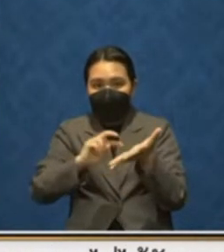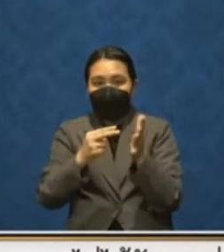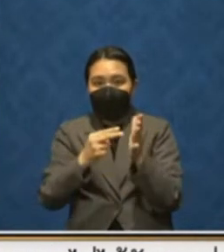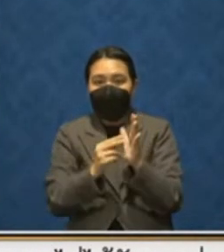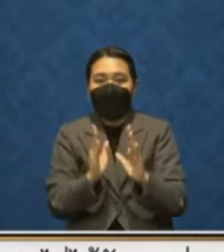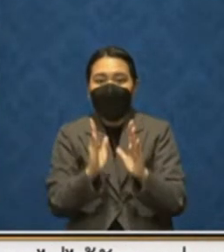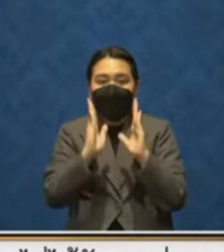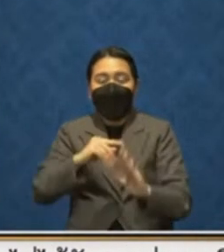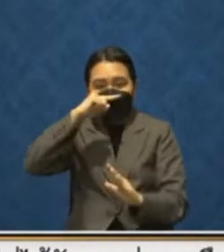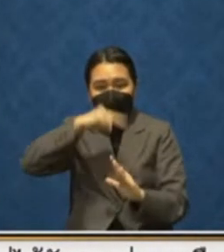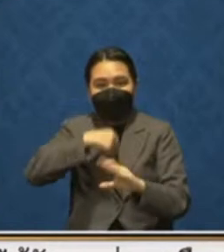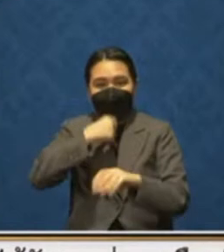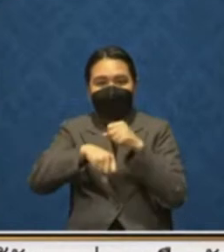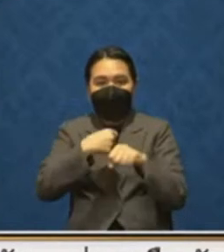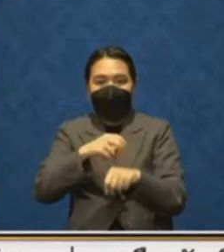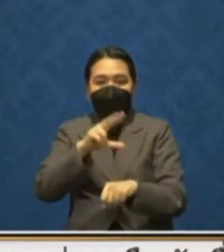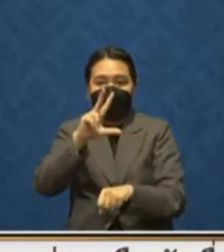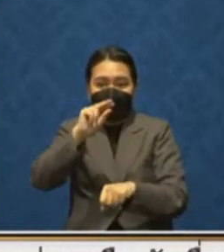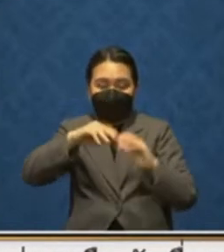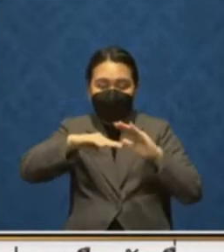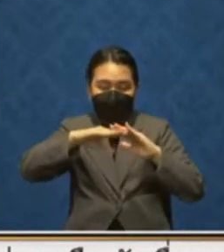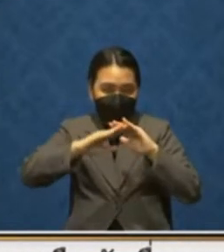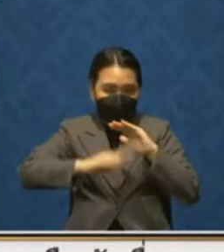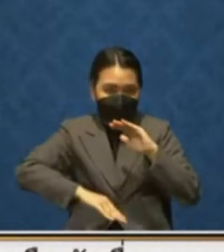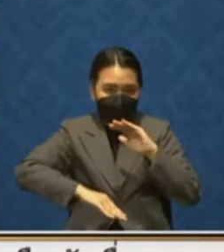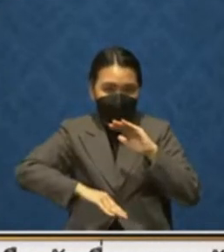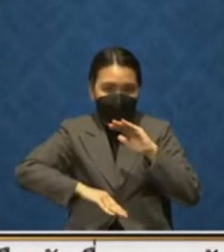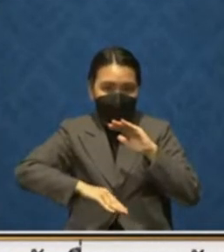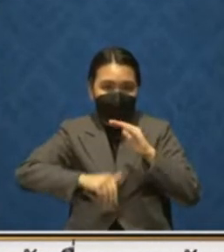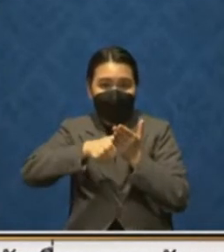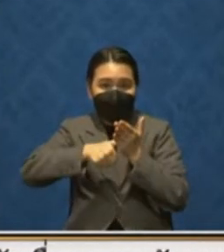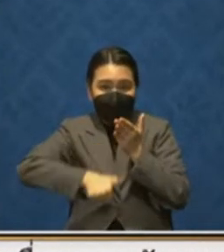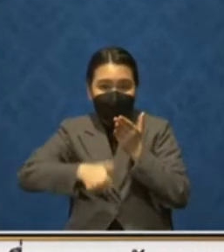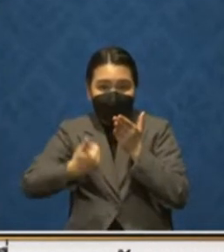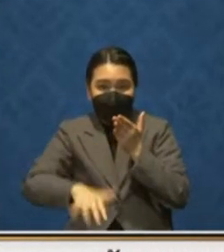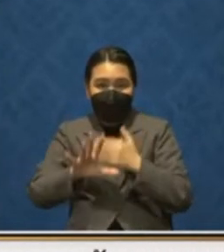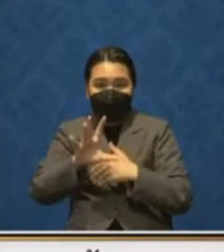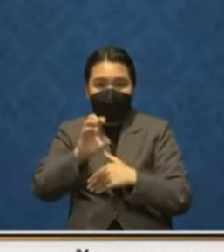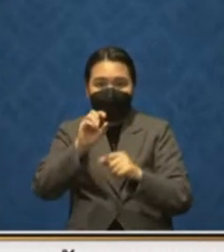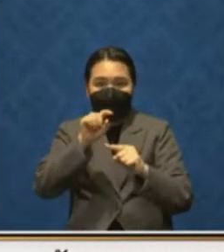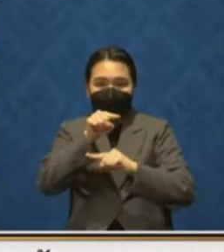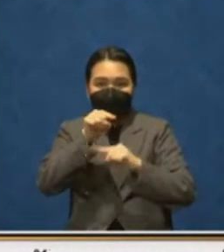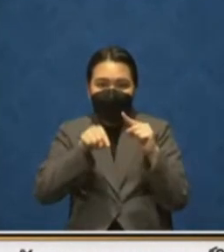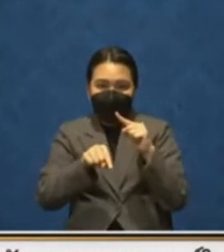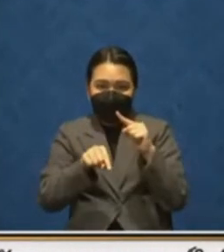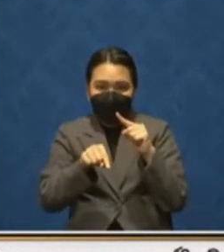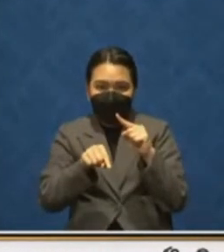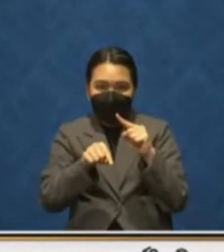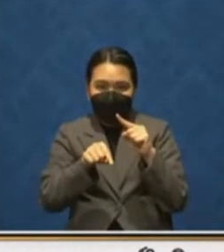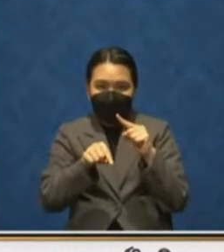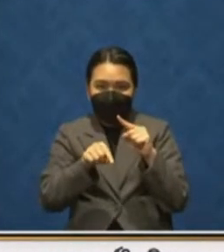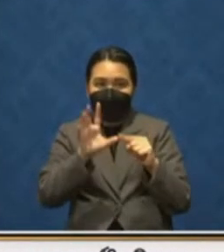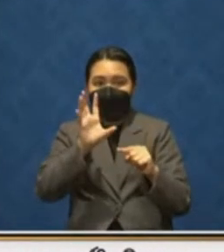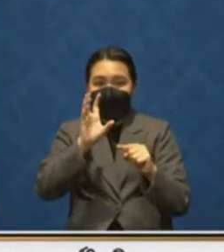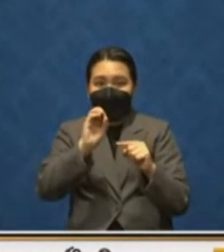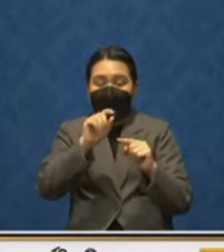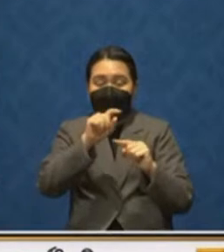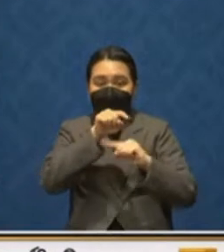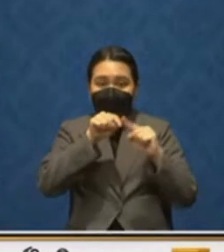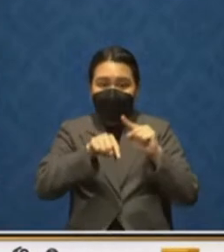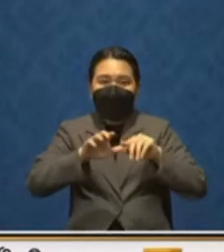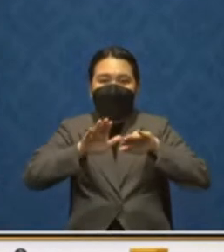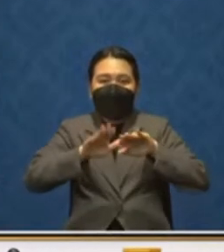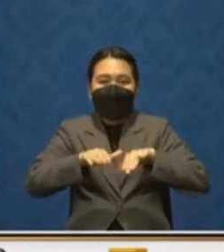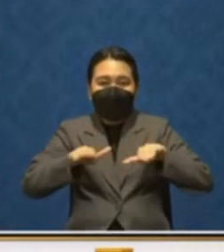อายุ 30ปีลงไปเนี่ยนะๆเป็นหนี้ถึง 50เปอร์เซ็นต์นะ 50%ให้เด็กๆ